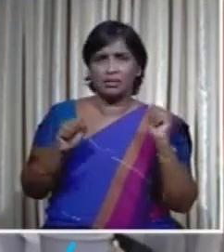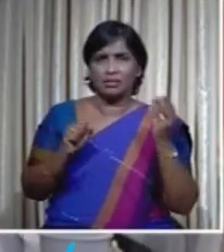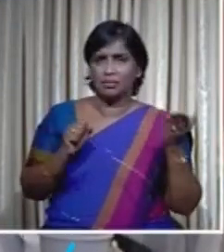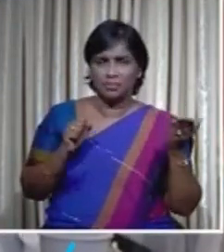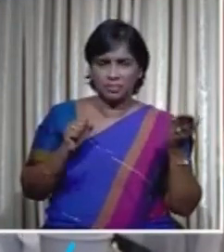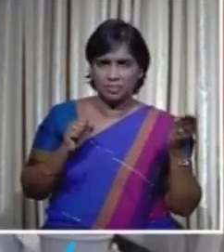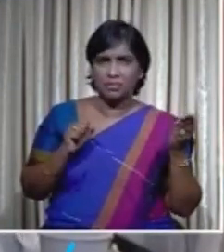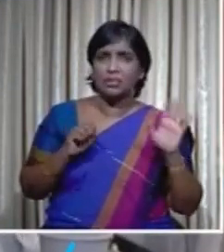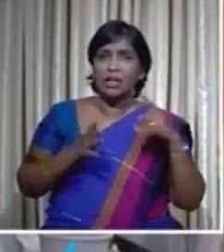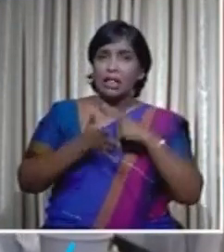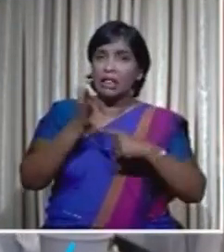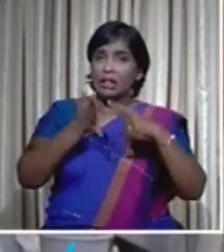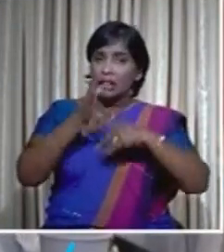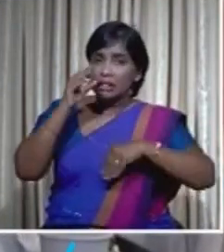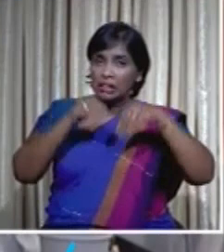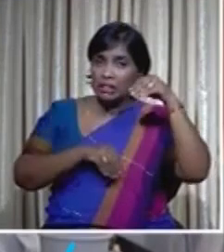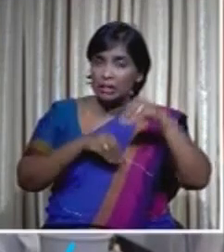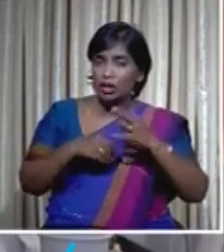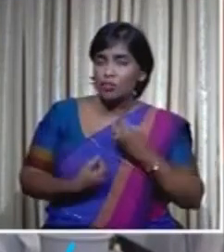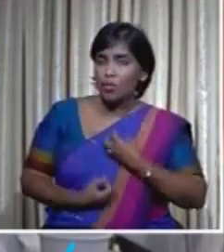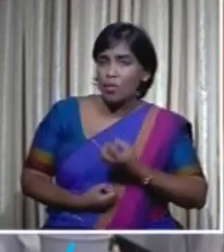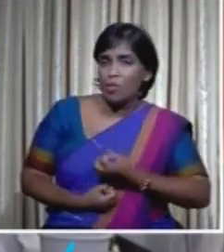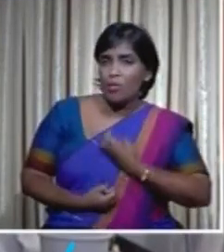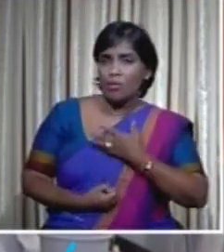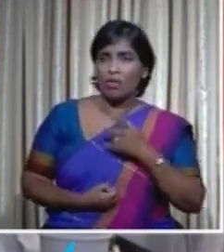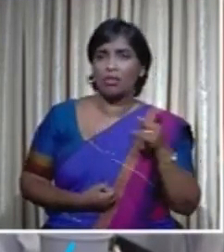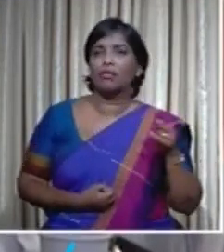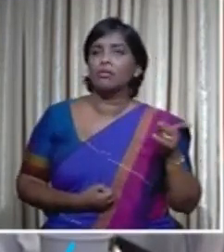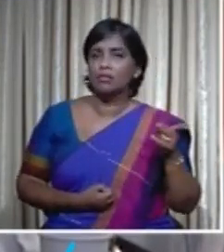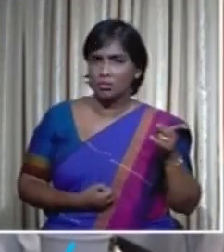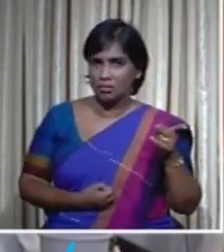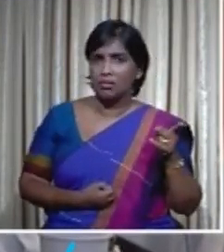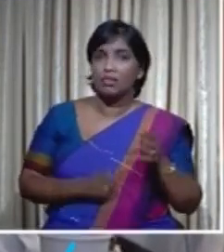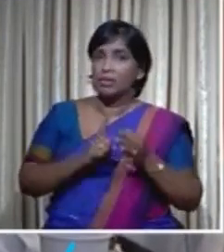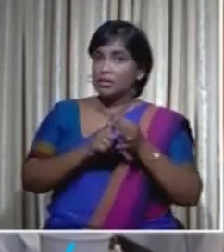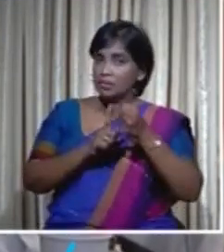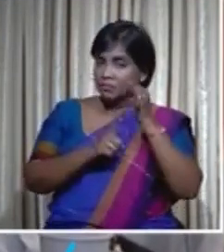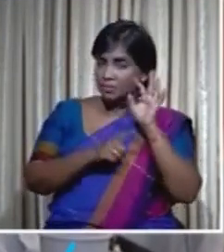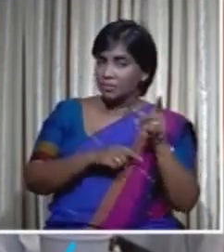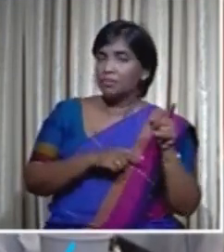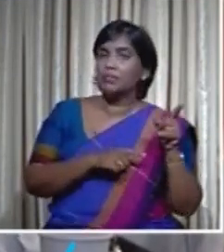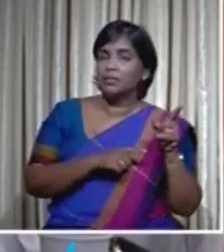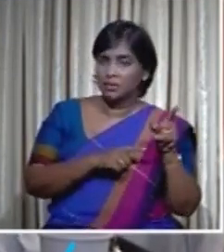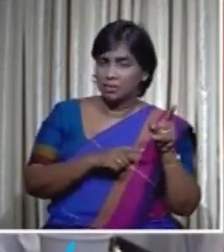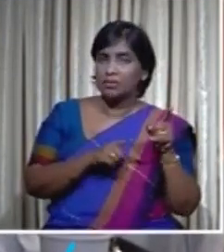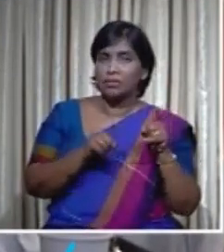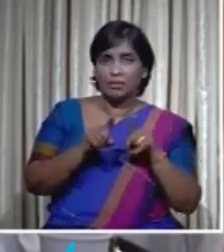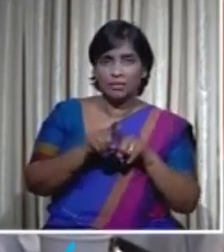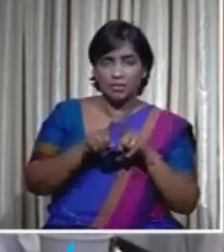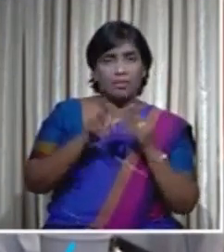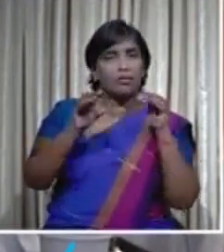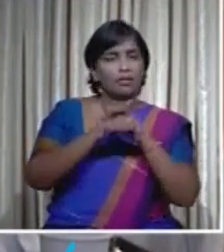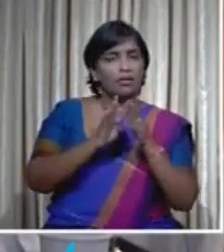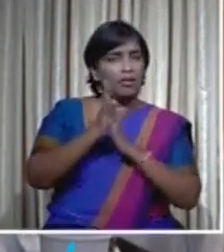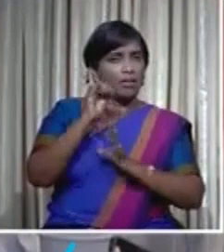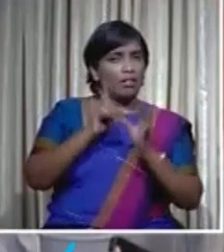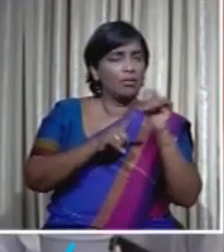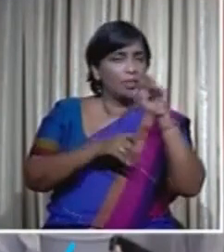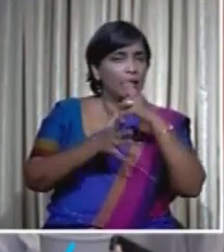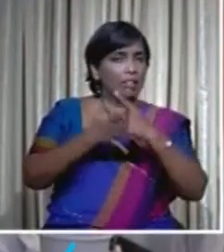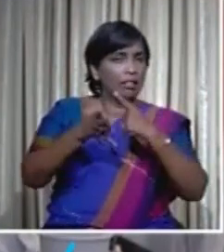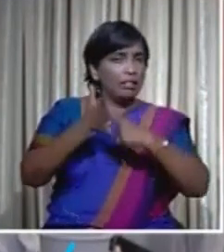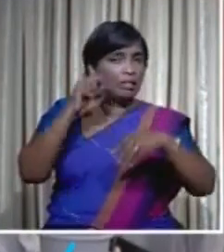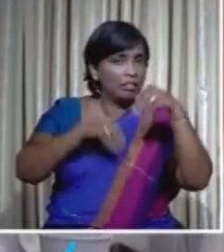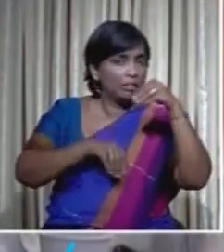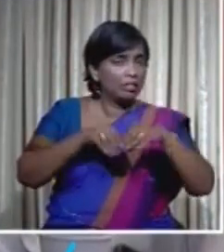தேவைக்காக அரசாங்கத்தில் இருக்கின்ற ஜனாதிபதியிலிருந்து அமைச்சர்கள் வரை தங்களுடைய அரசியல் தேவைக்காகத்தான் இதனை செய்கிறார்கள் என்ற